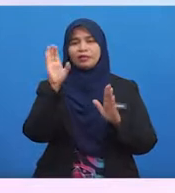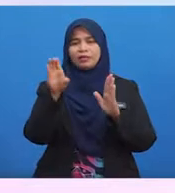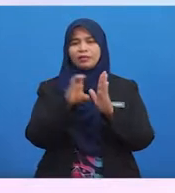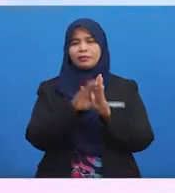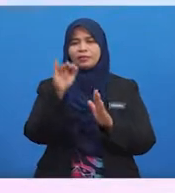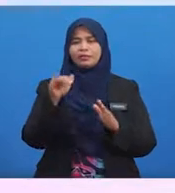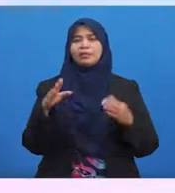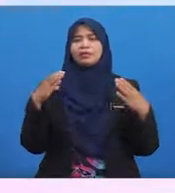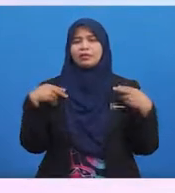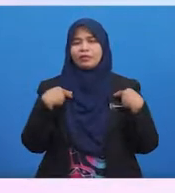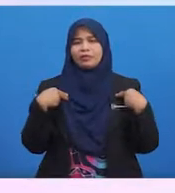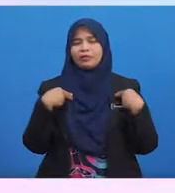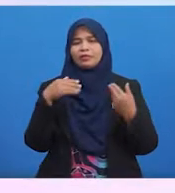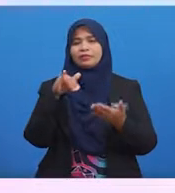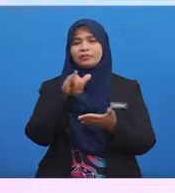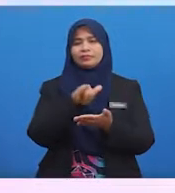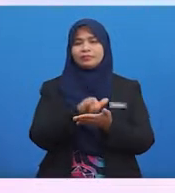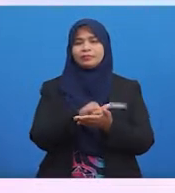dilihat tadi